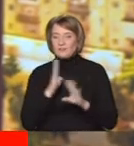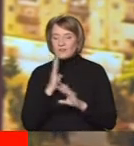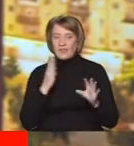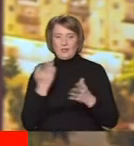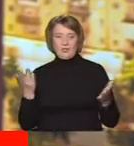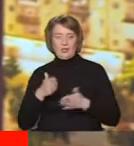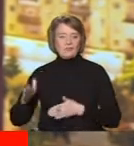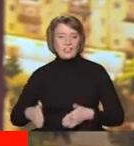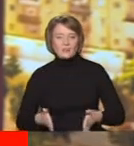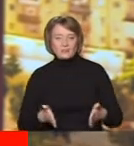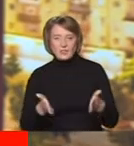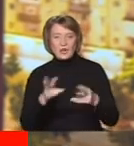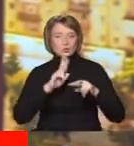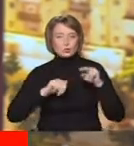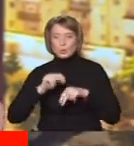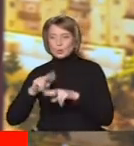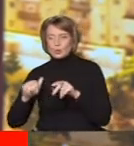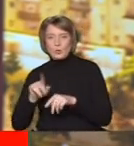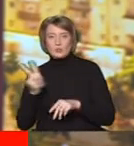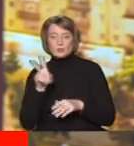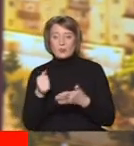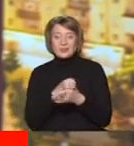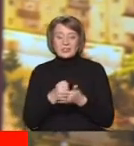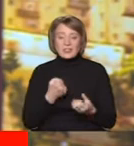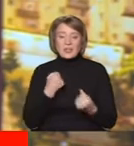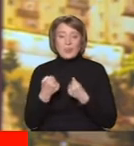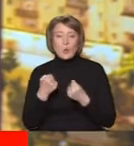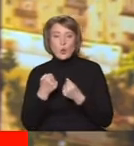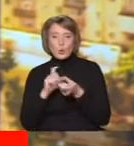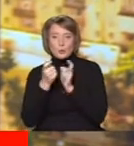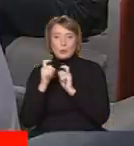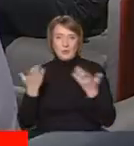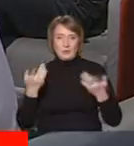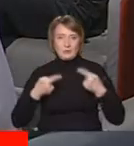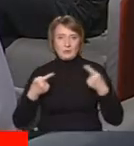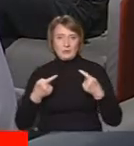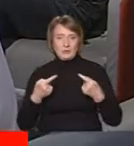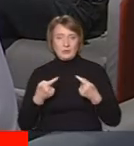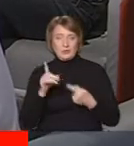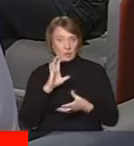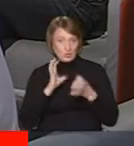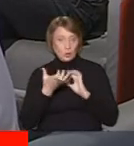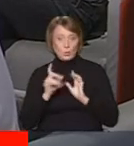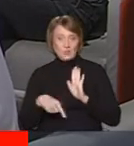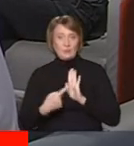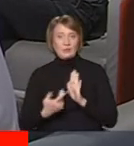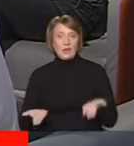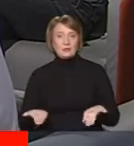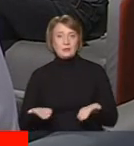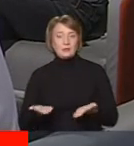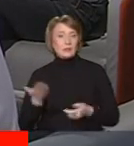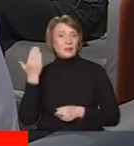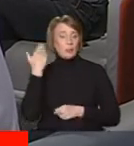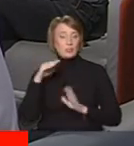не зациклювалися тільки на боротьбі. Ну, от, скажімо, проблема чистої води. Це серйозне так питання. На